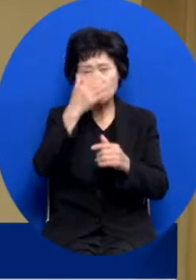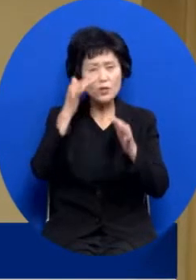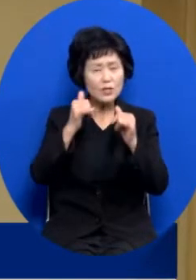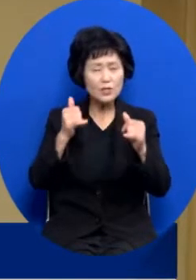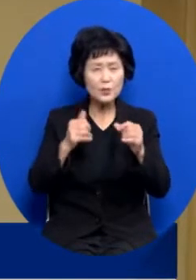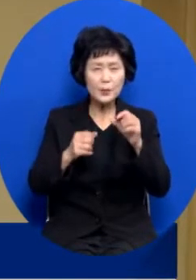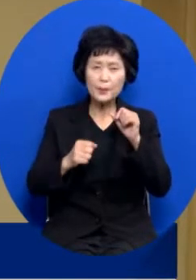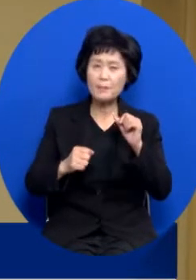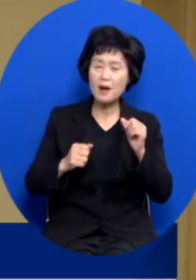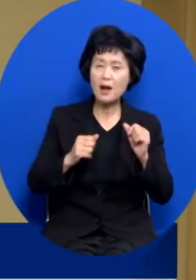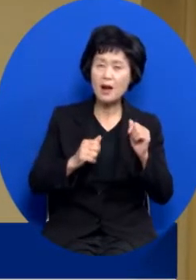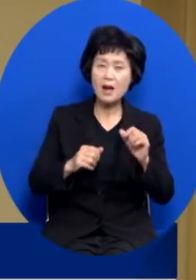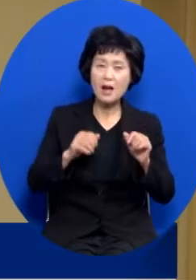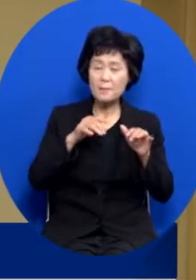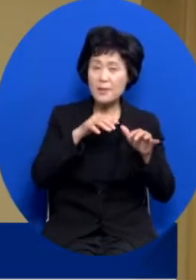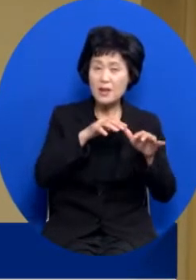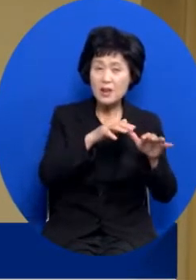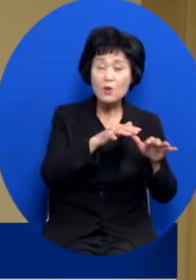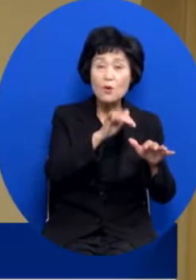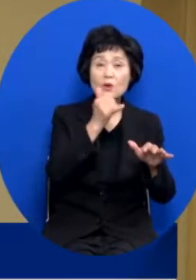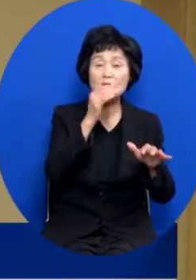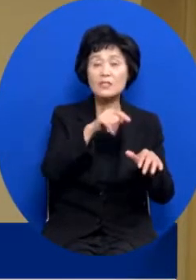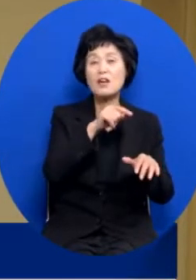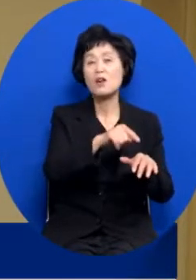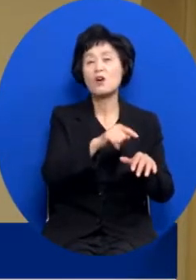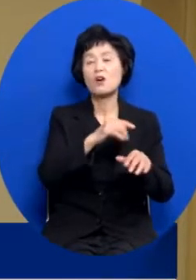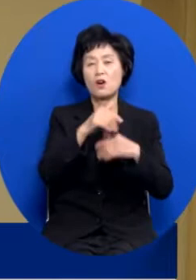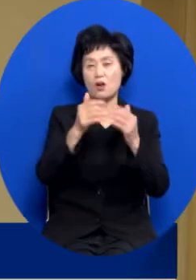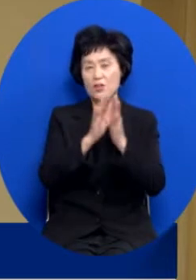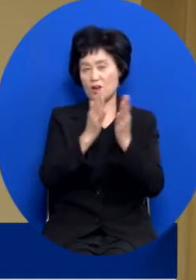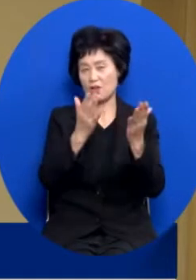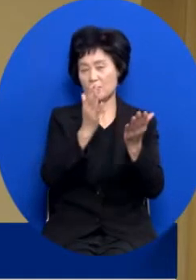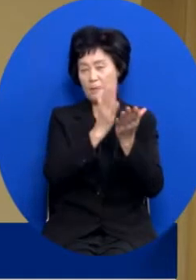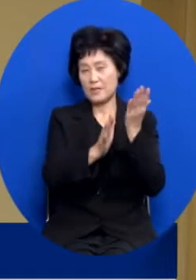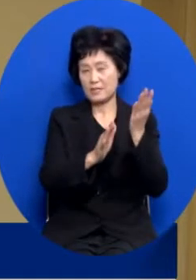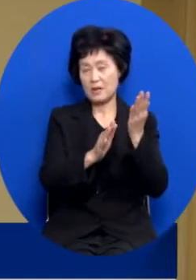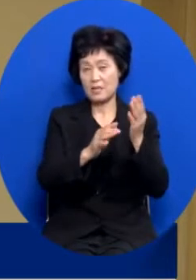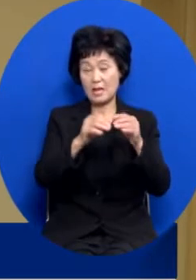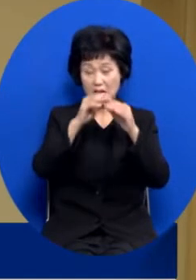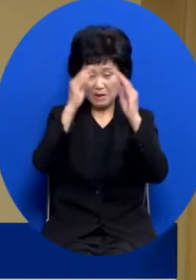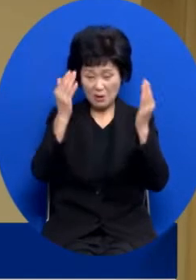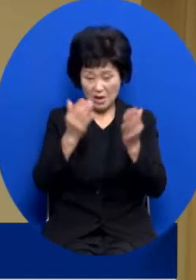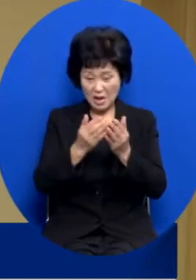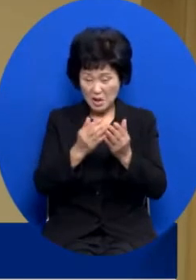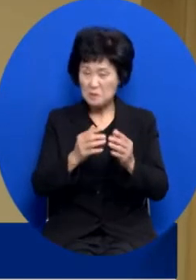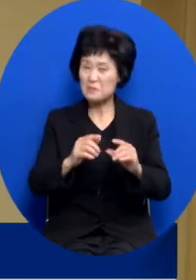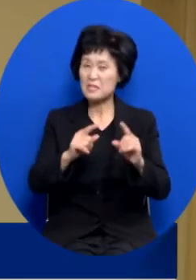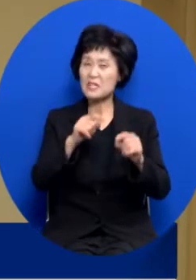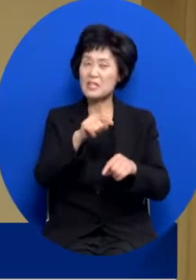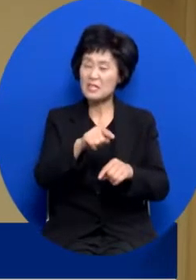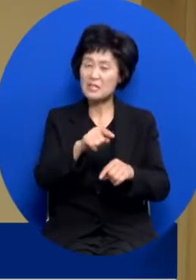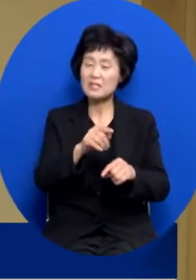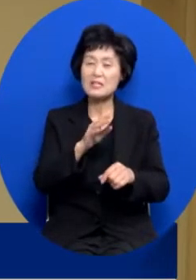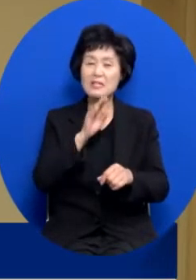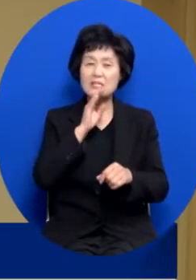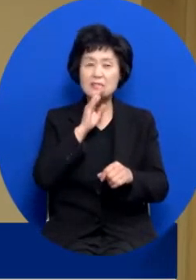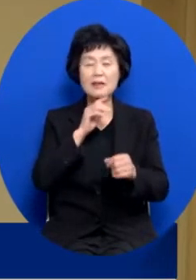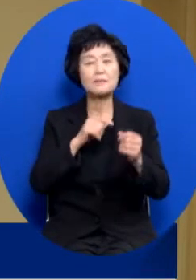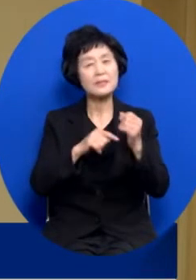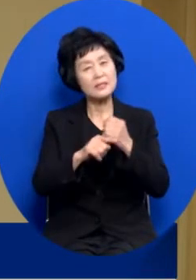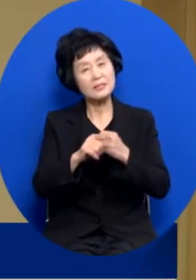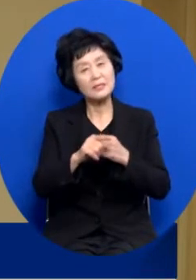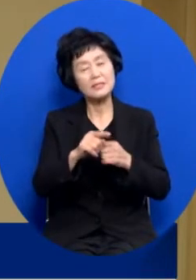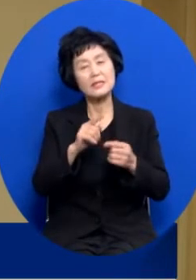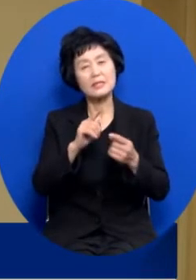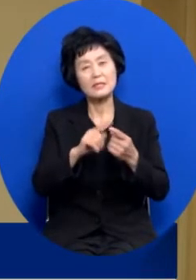것들이 성경적이지가 않잖아요. 할로윈 데이에 정말 참 그런